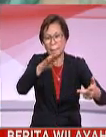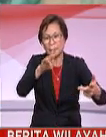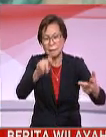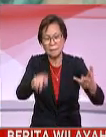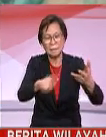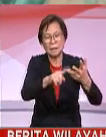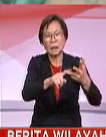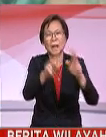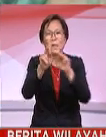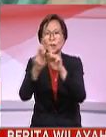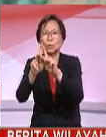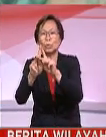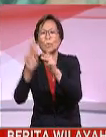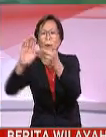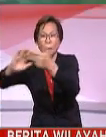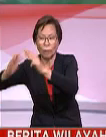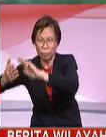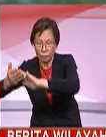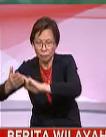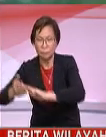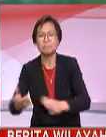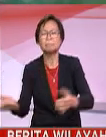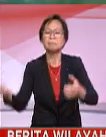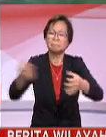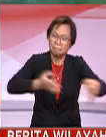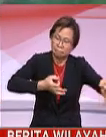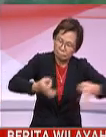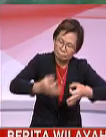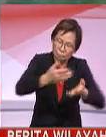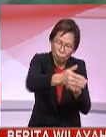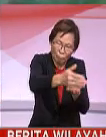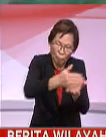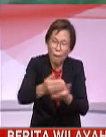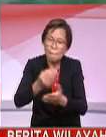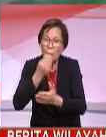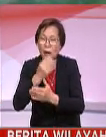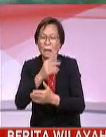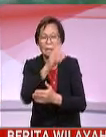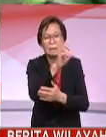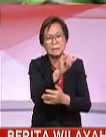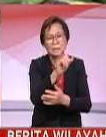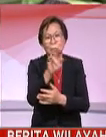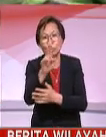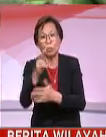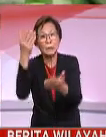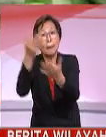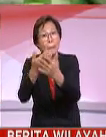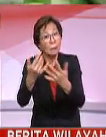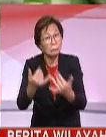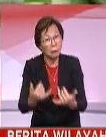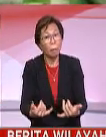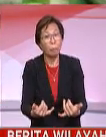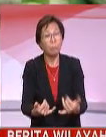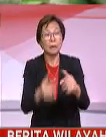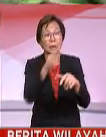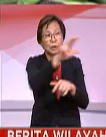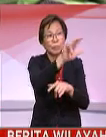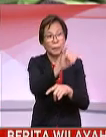dan ketua kaum. Mengulas mengenai pengagihan bantuan makanan di bahagian Sibu, setakat ini seramai